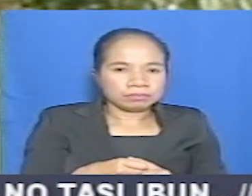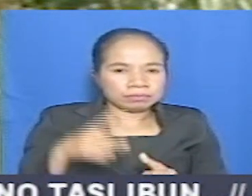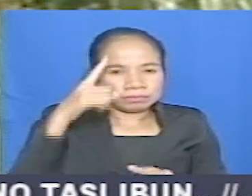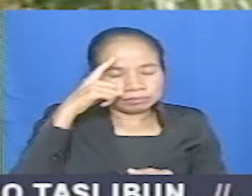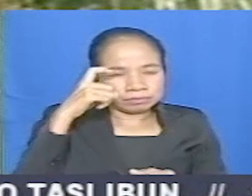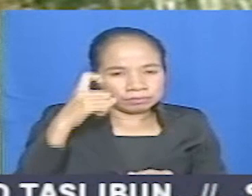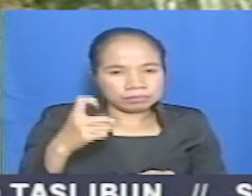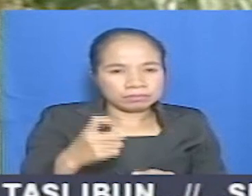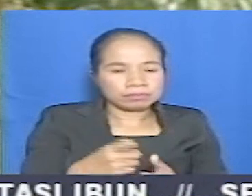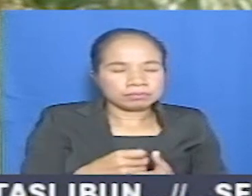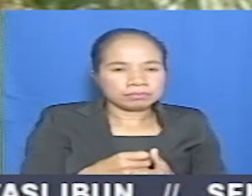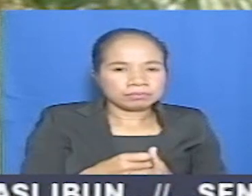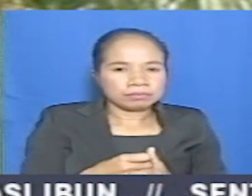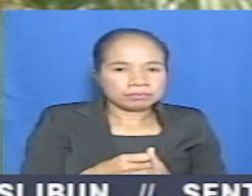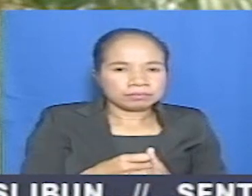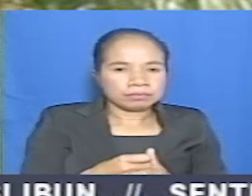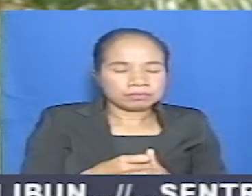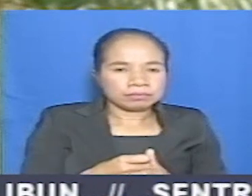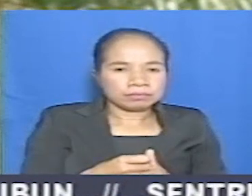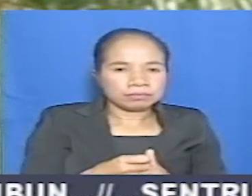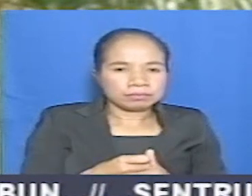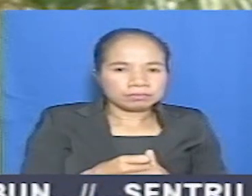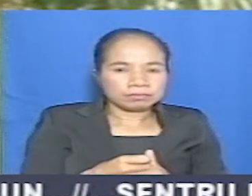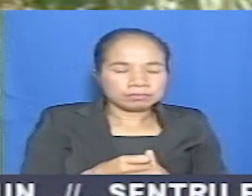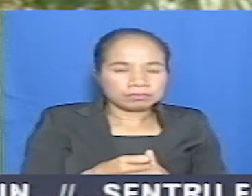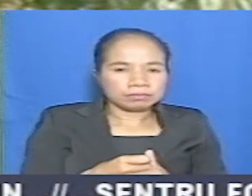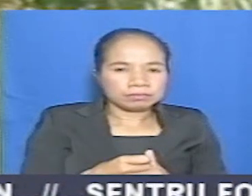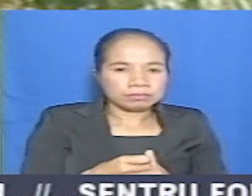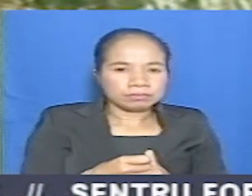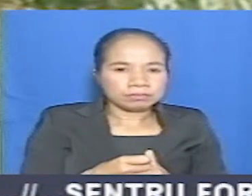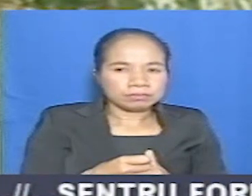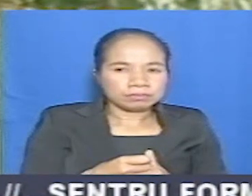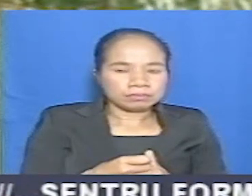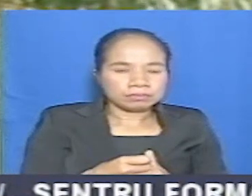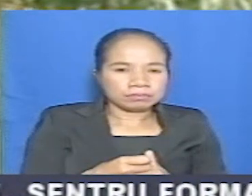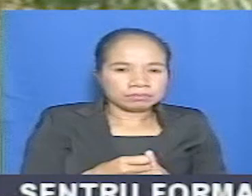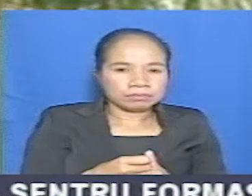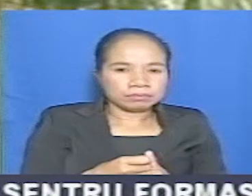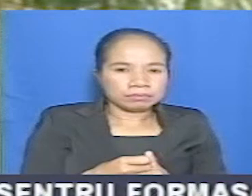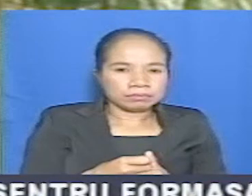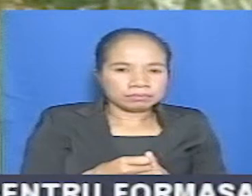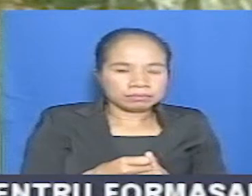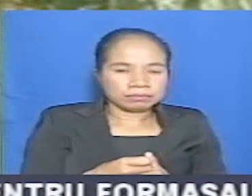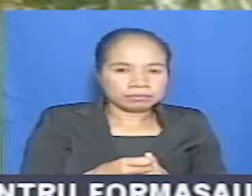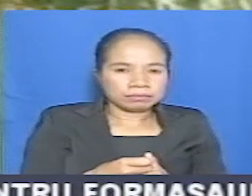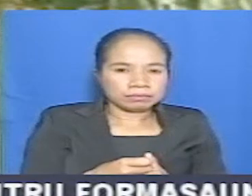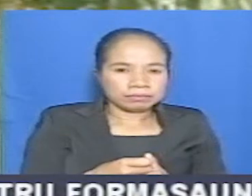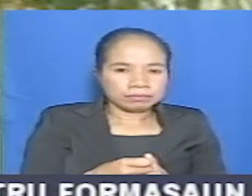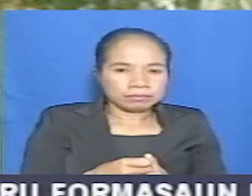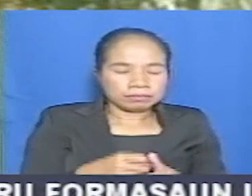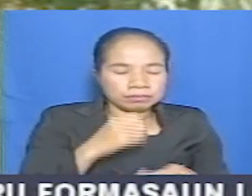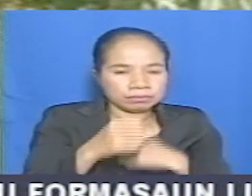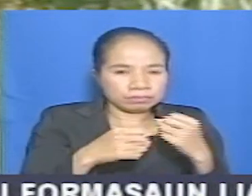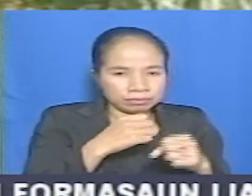tambah bayi lorong, bagi manas makas, ya tina kita juga be mati hotu, bagi tak gerges tambah tina itu